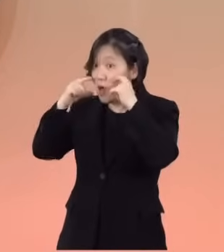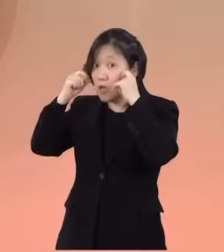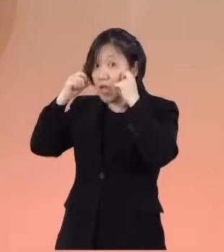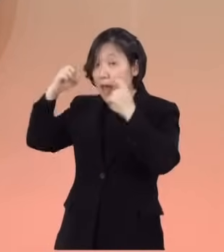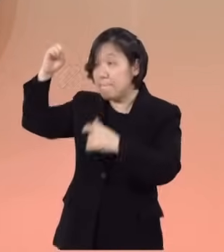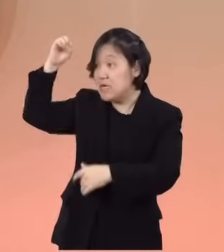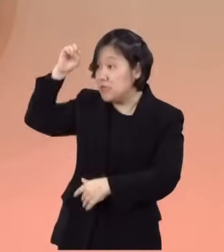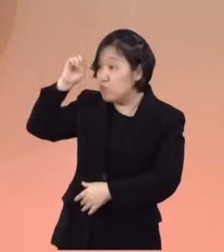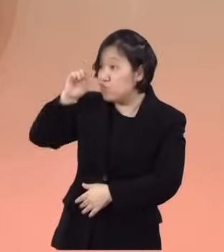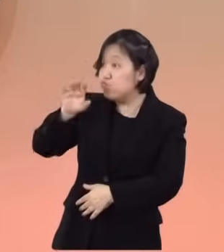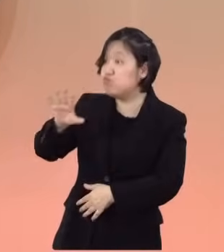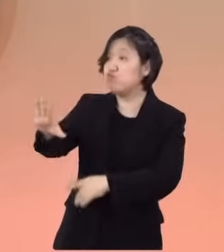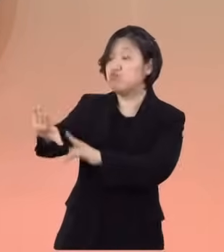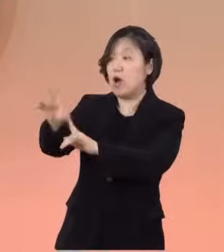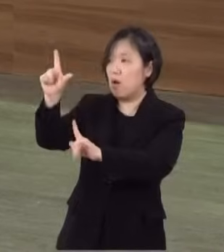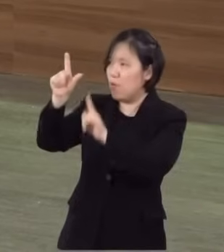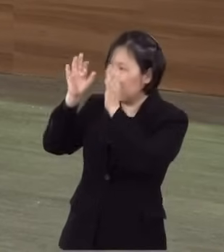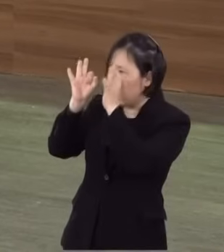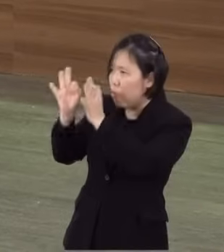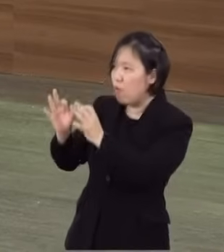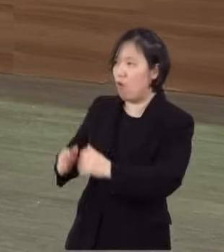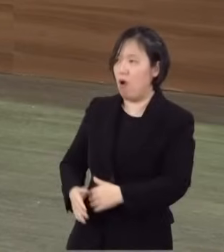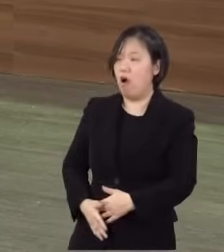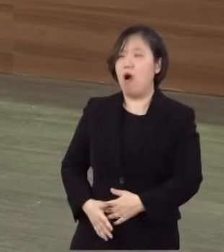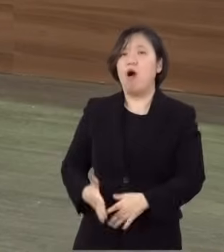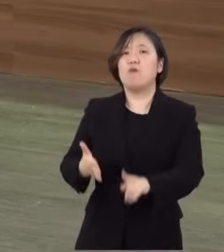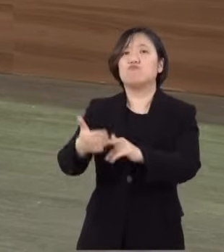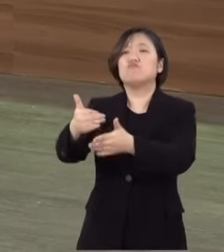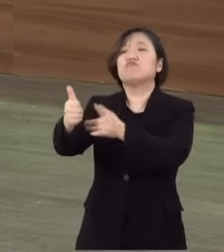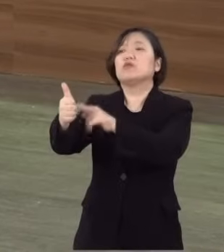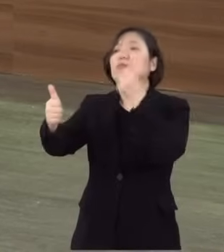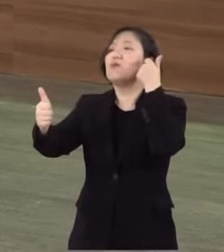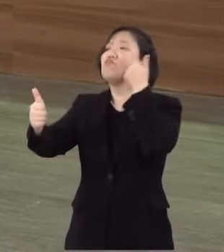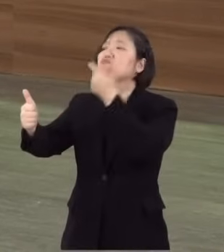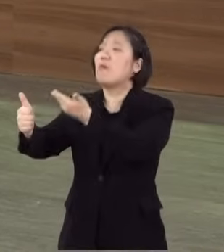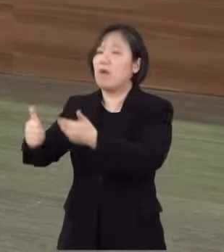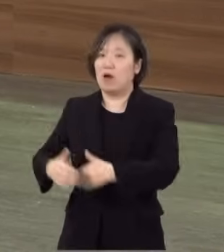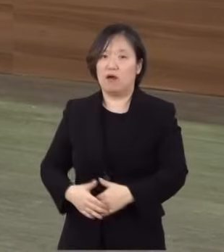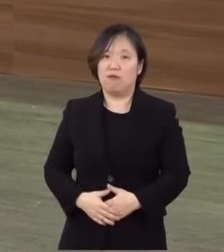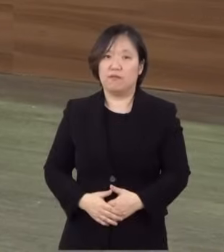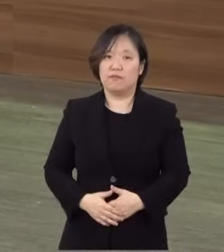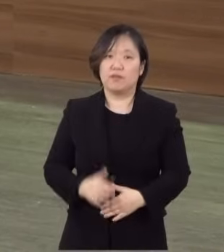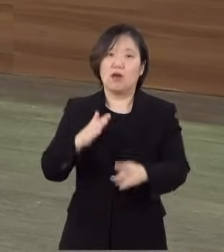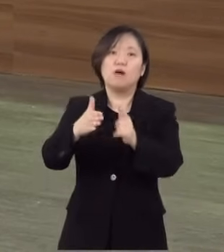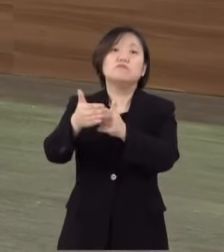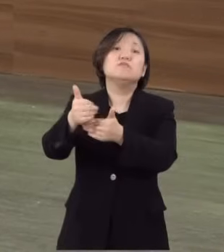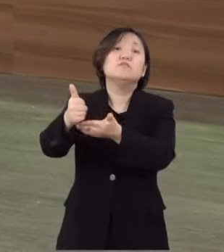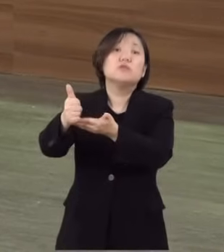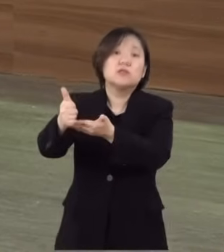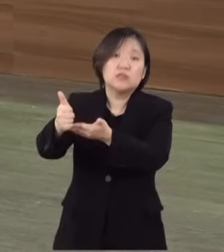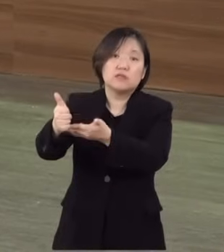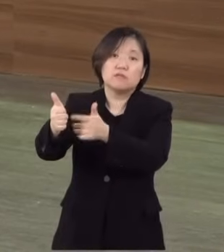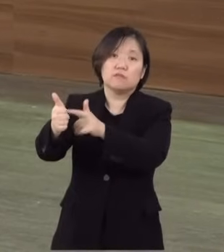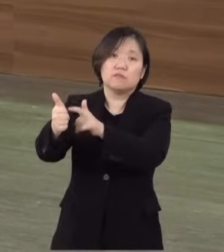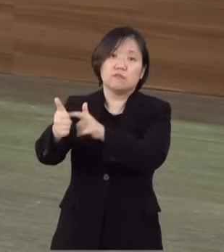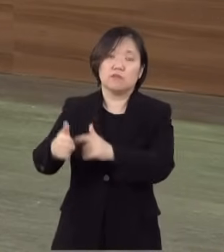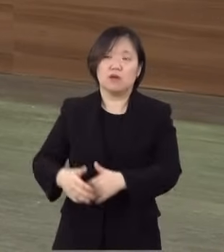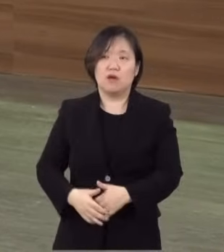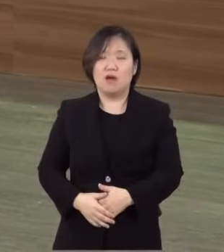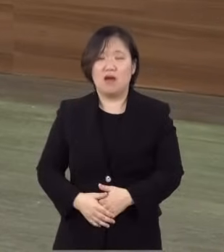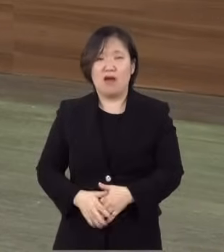뿜어져 나오는 것을 보고 부처님께 이렇게 여쭈어 봅니다 부처님